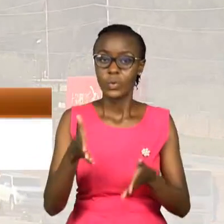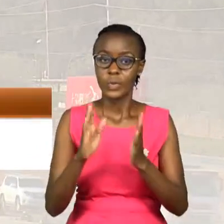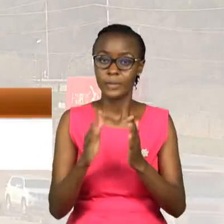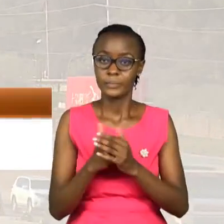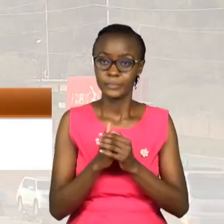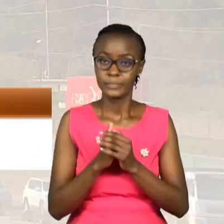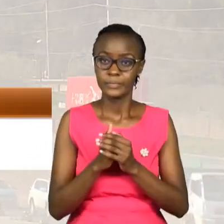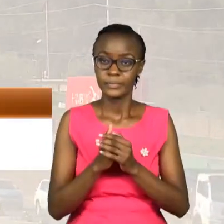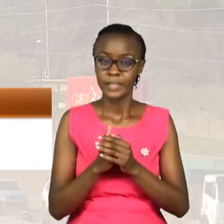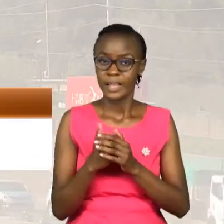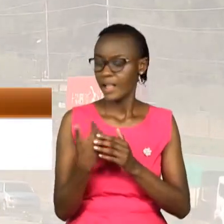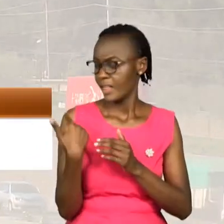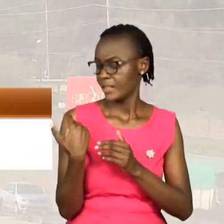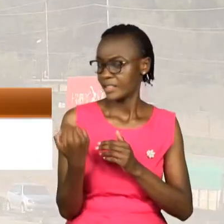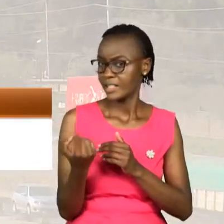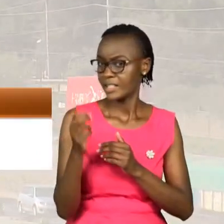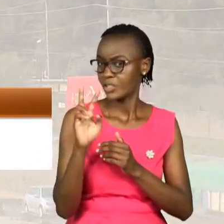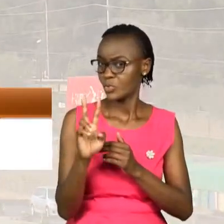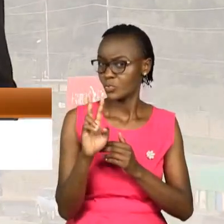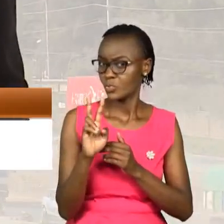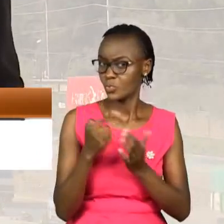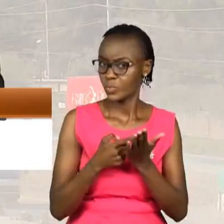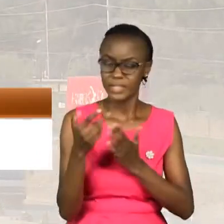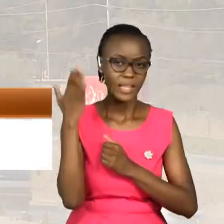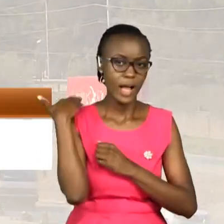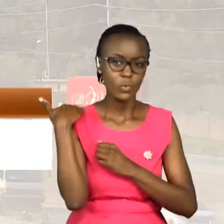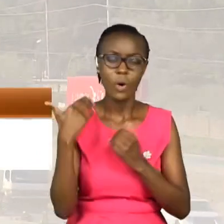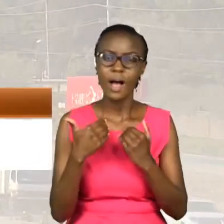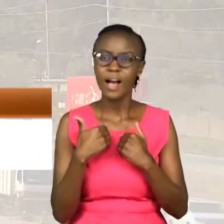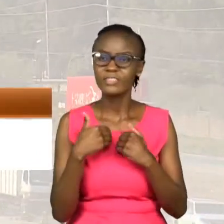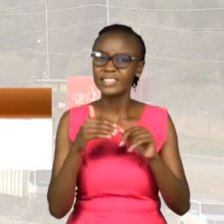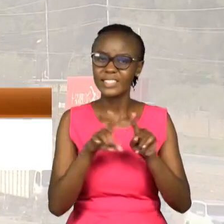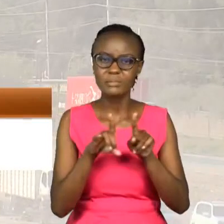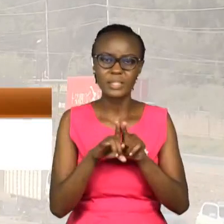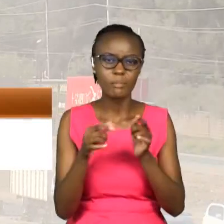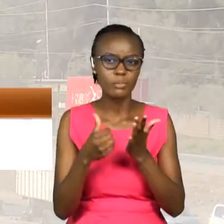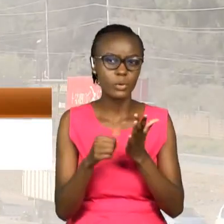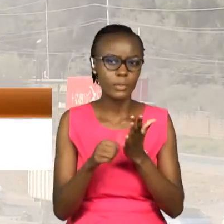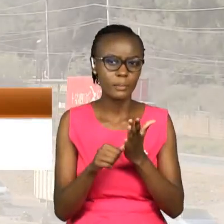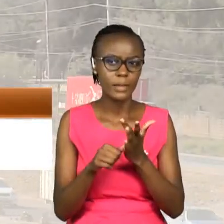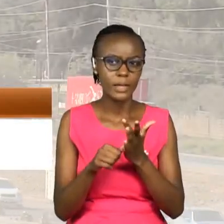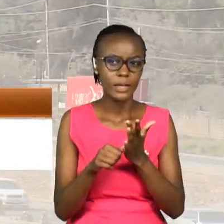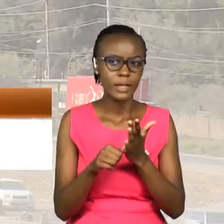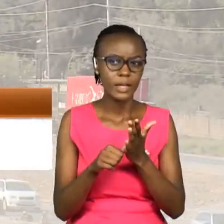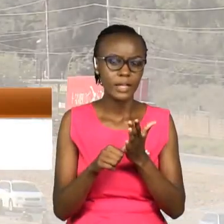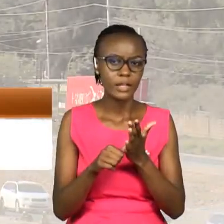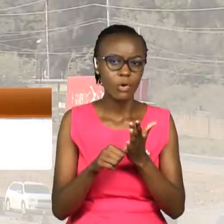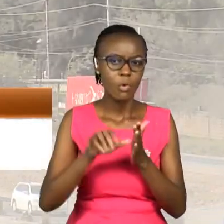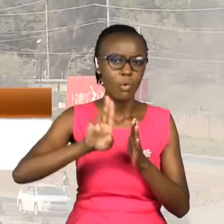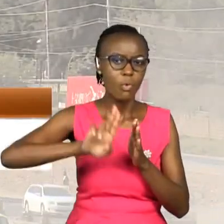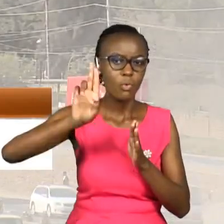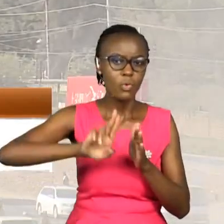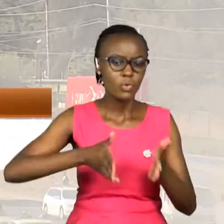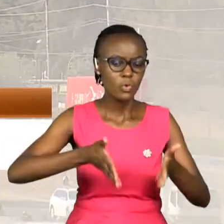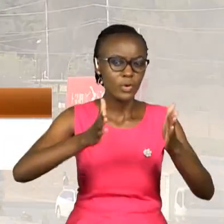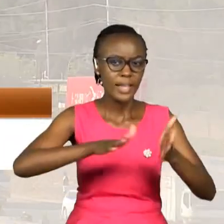takriban majuma mawili aliyopita hivi kulishuhudiwa hali sawia katika barabara ya Uhuru maeneo ya Bunyala,